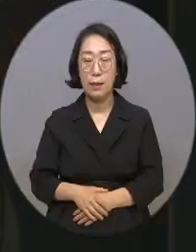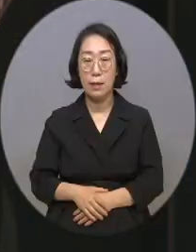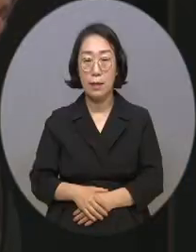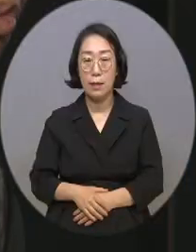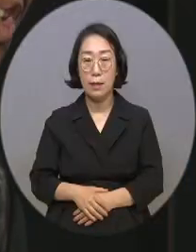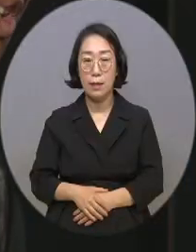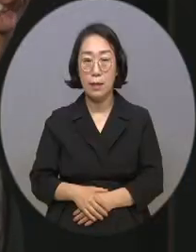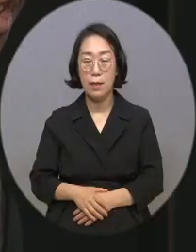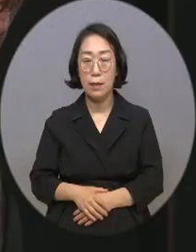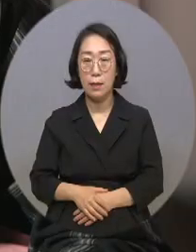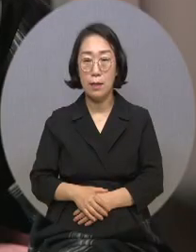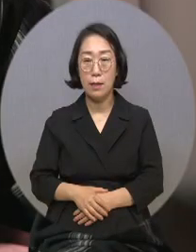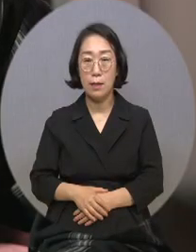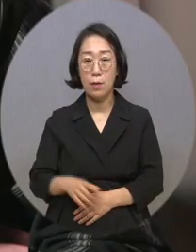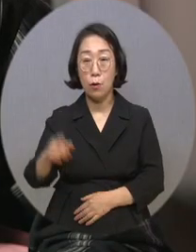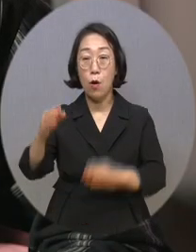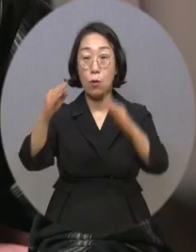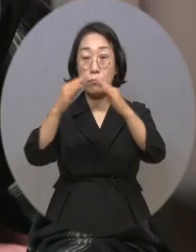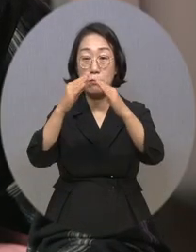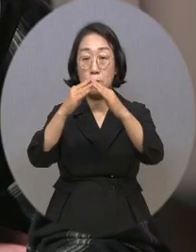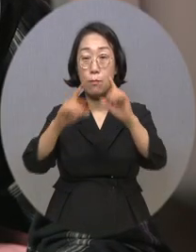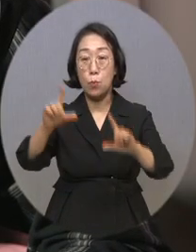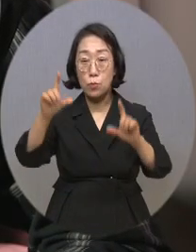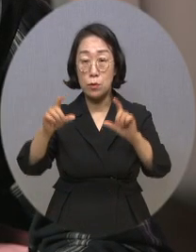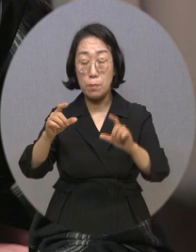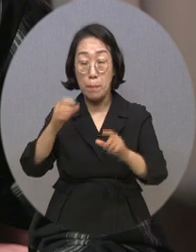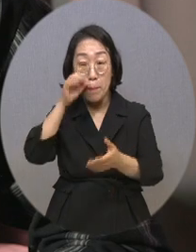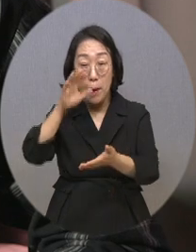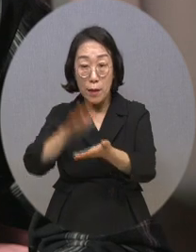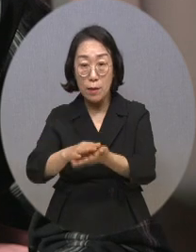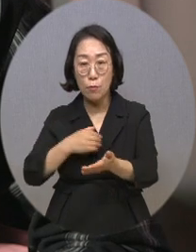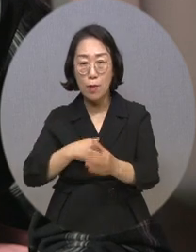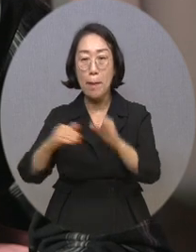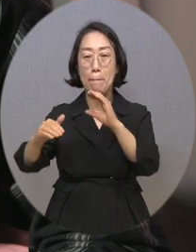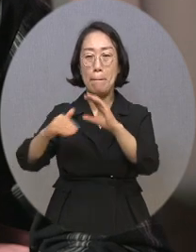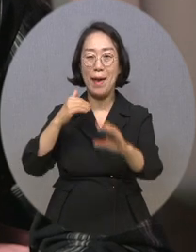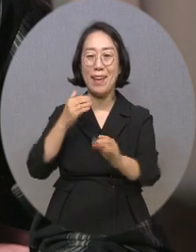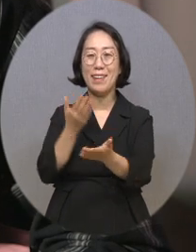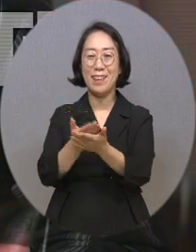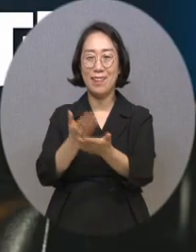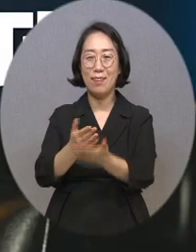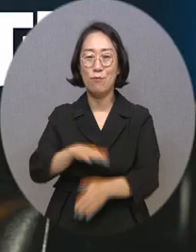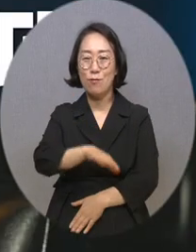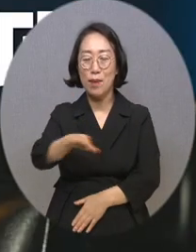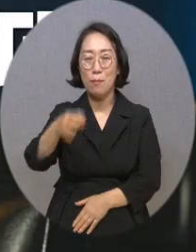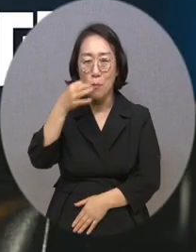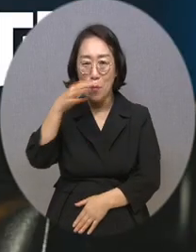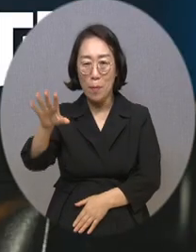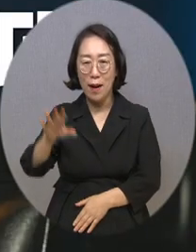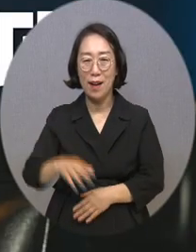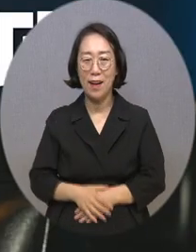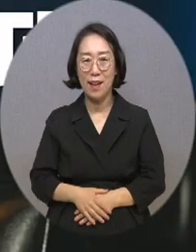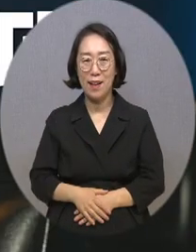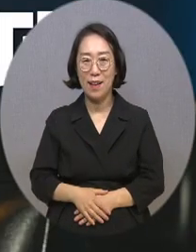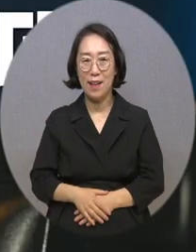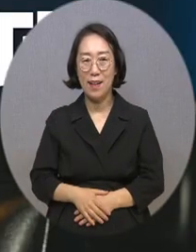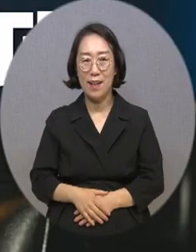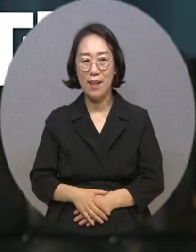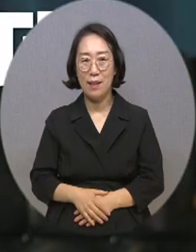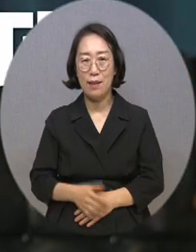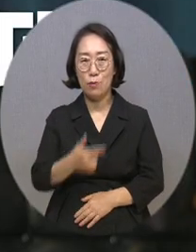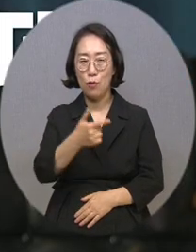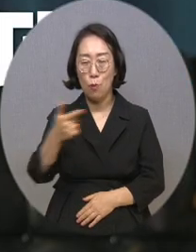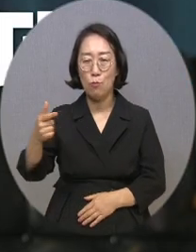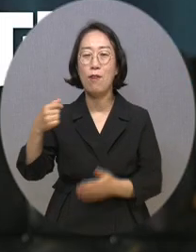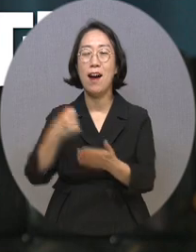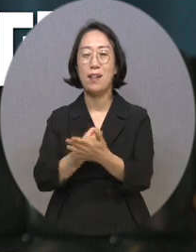그러면? 정자가 어떻게 생겼는지 아시는 분들은 저희 그 이메일로 한 번만 사진을 보내주세요. 저는 못 봐가지고. 다행이지 않고